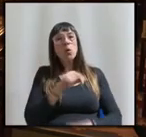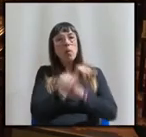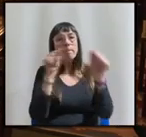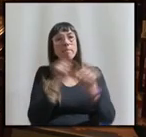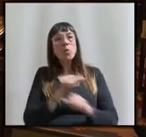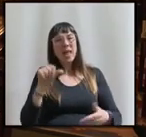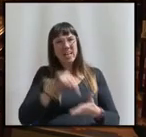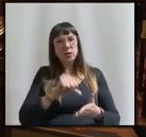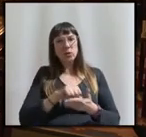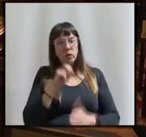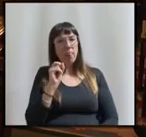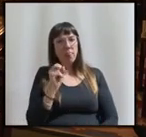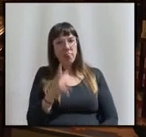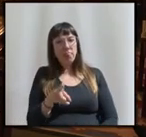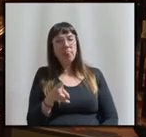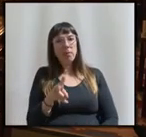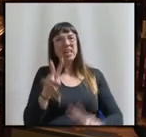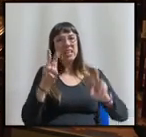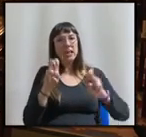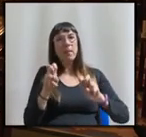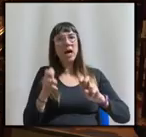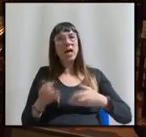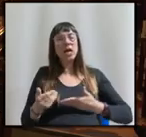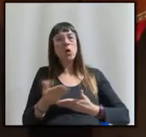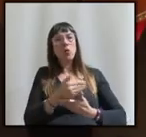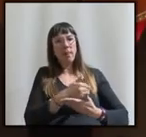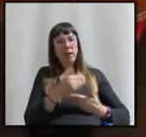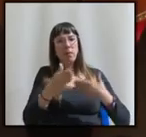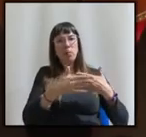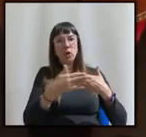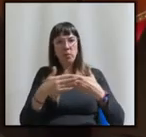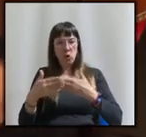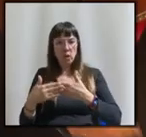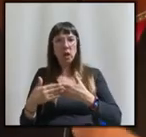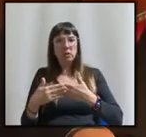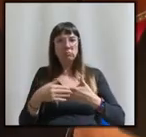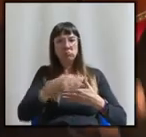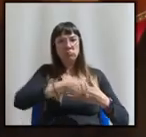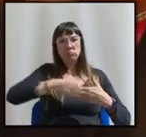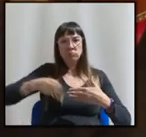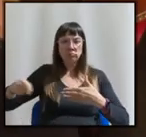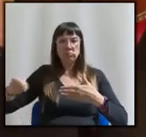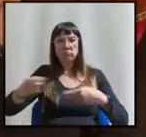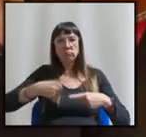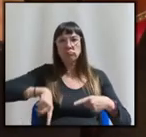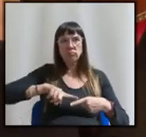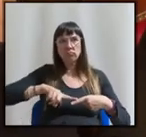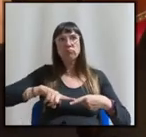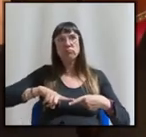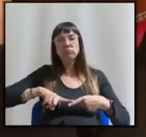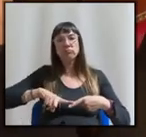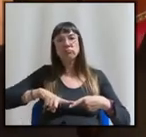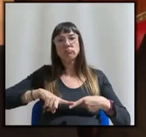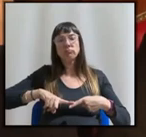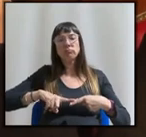gestió de recollida de residus del porta a porta. Nosaltres celebrem, perquè rectificar és de savis, celebrem aquest canvi